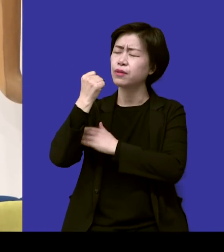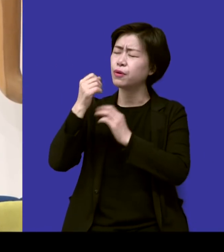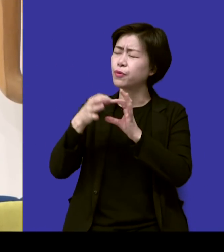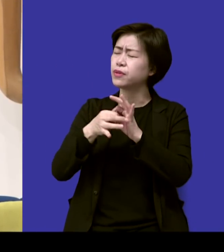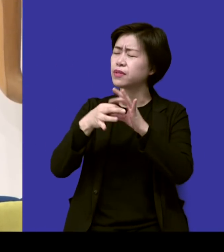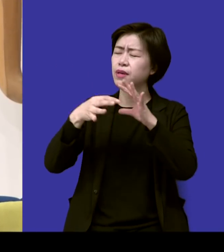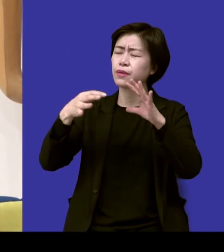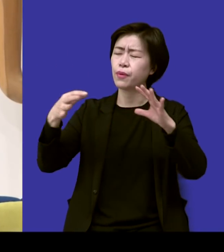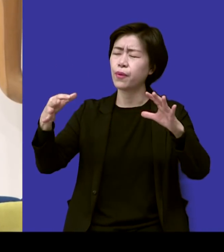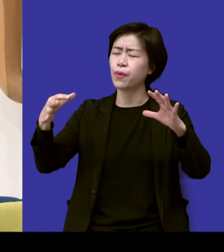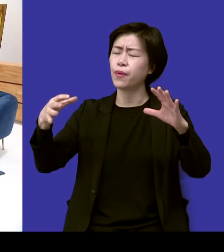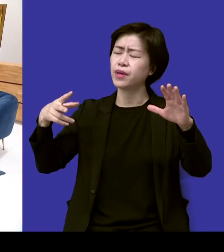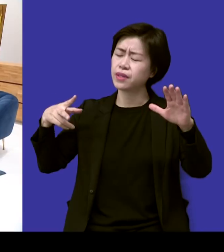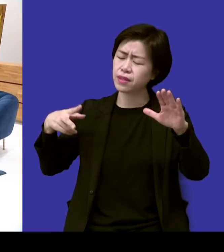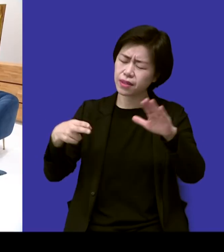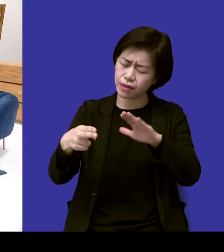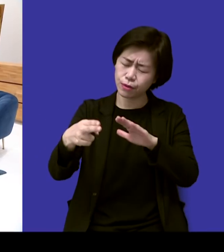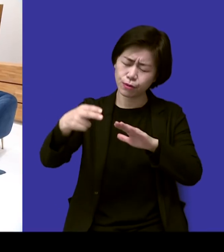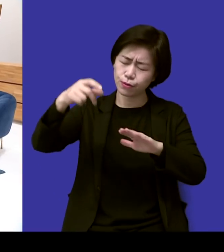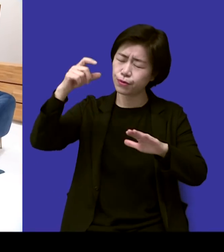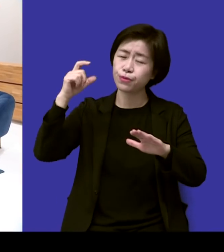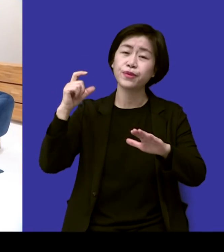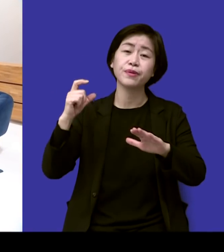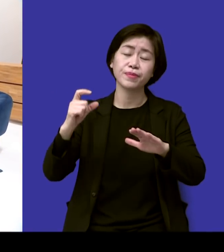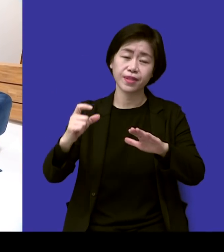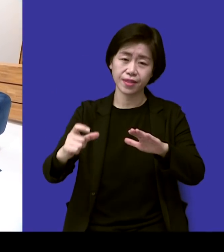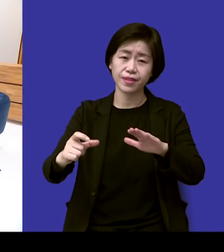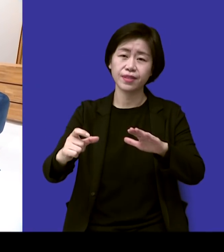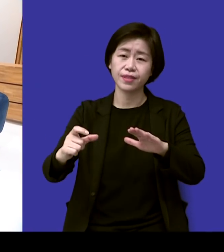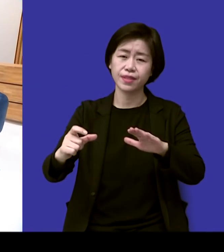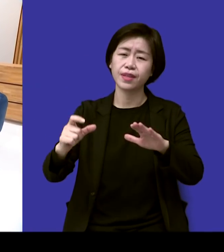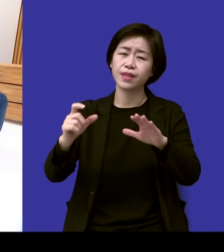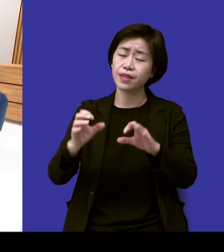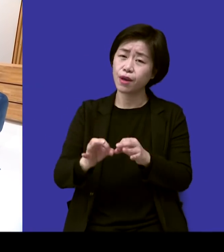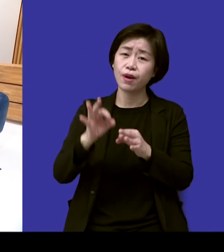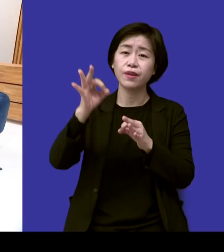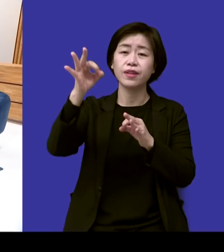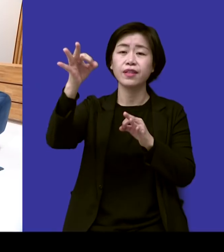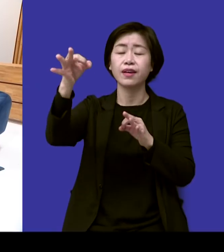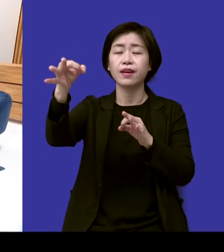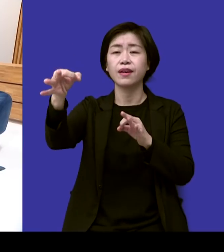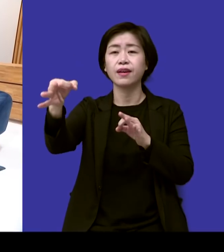하늘의 어떤 권세도 끊을 수 없는